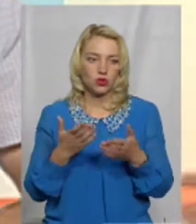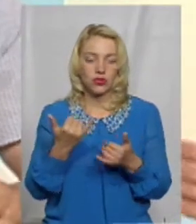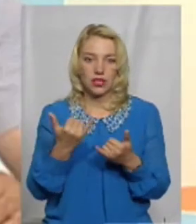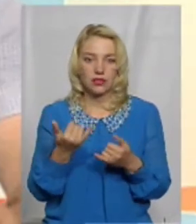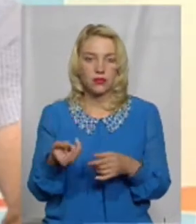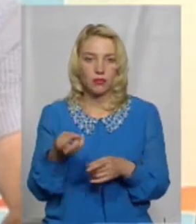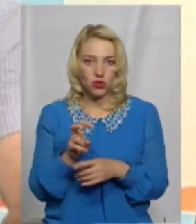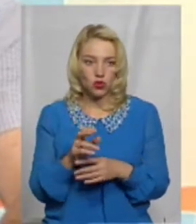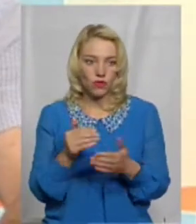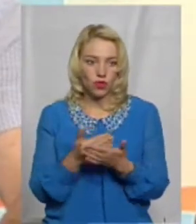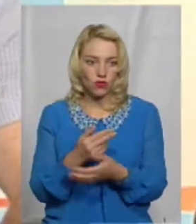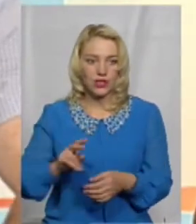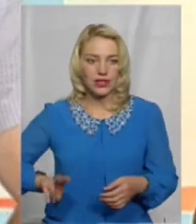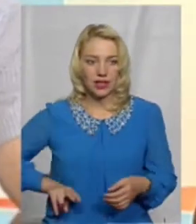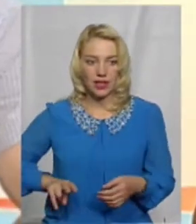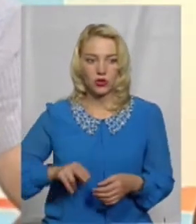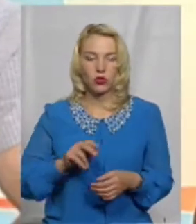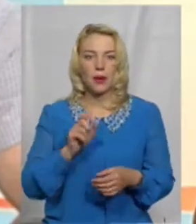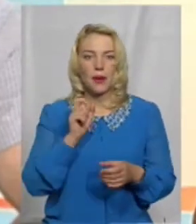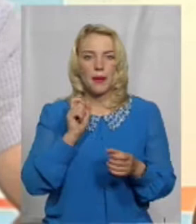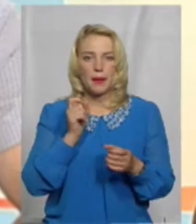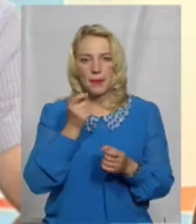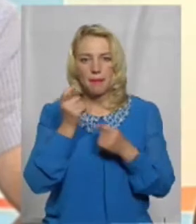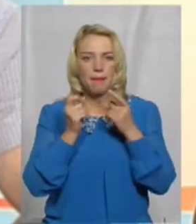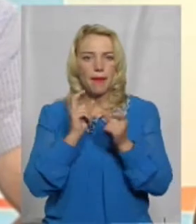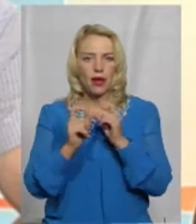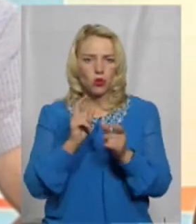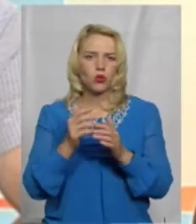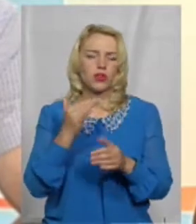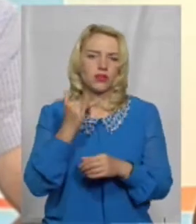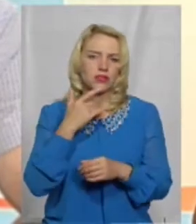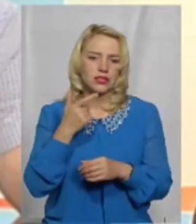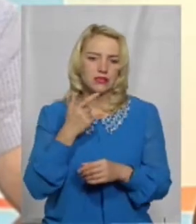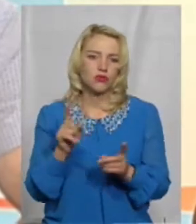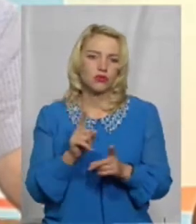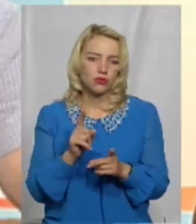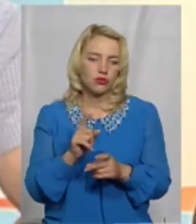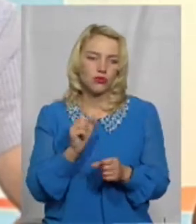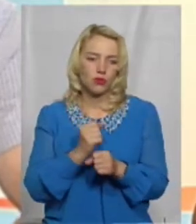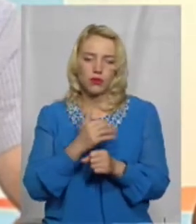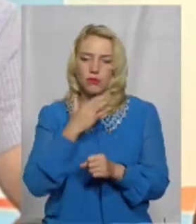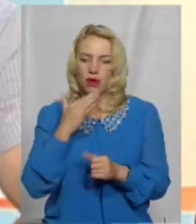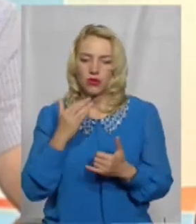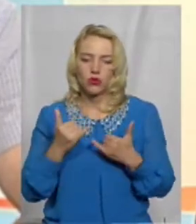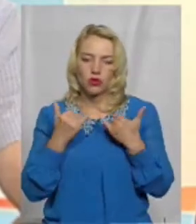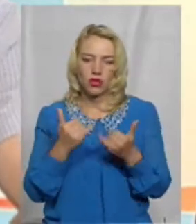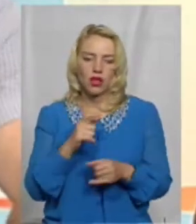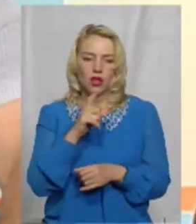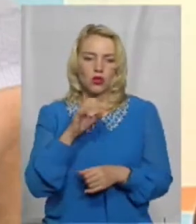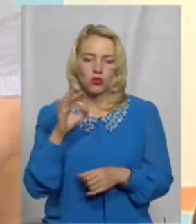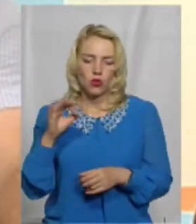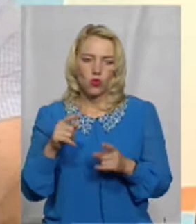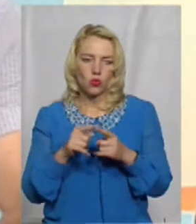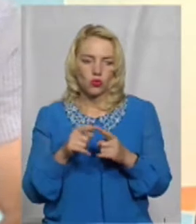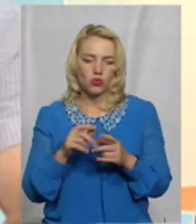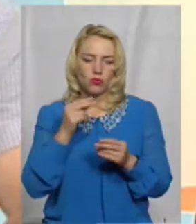прийшов новий директор парку. Він дійсно дуже багато робить для цього зоокуточка, поліпшує умови